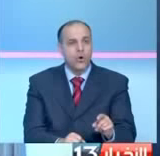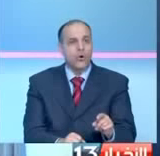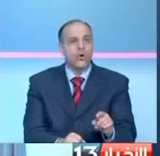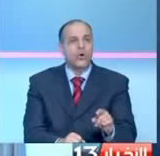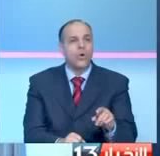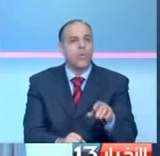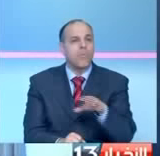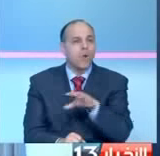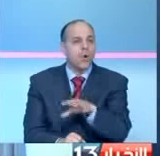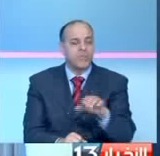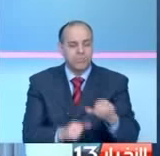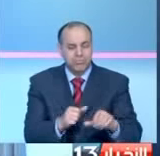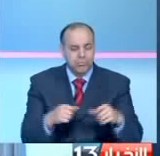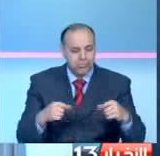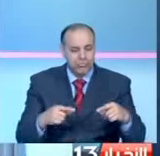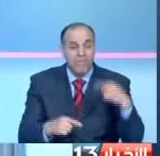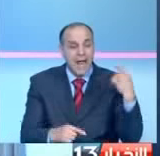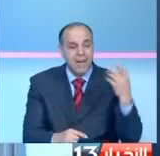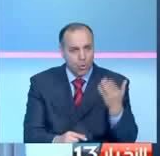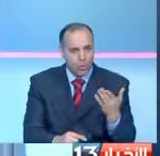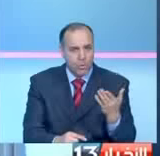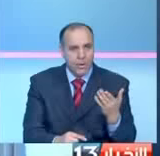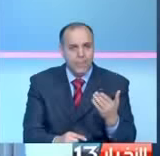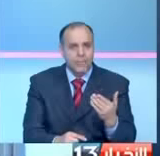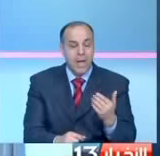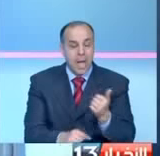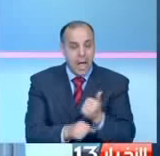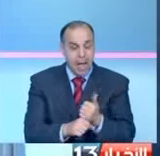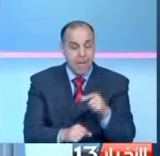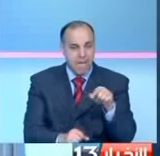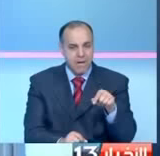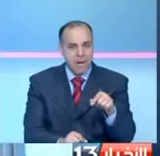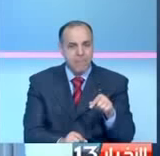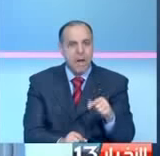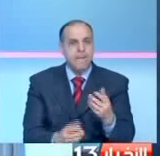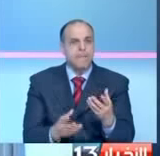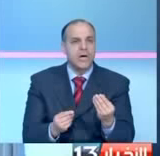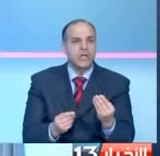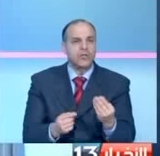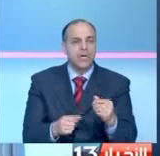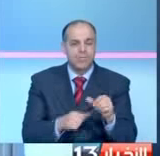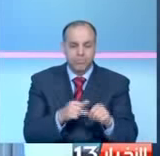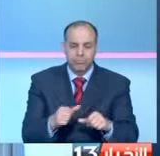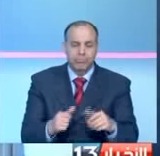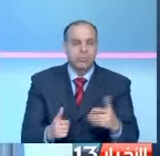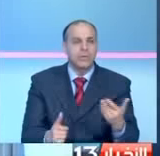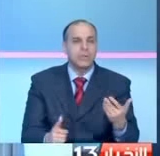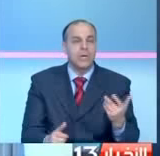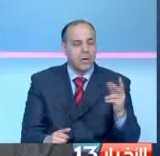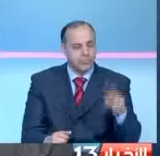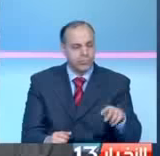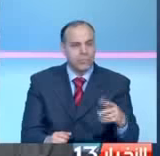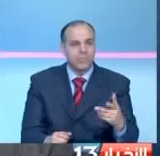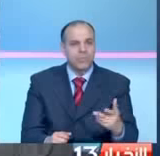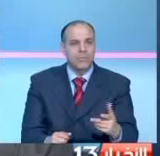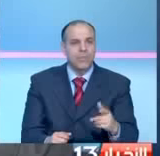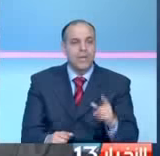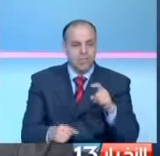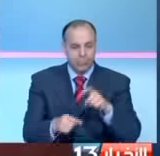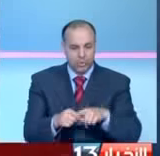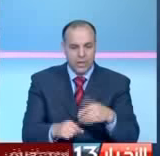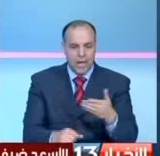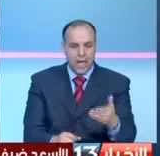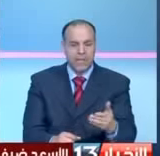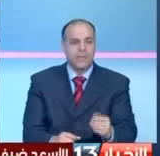مختلف الدورات الدولية الرسمية السنة عندنا العديد من الدورات الرسمية. من خلال المشاركات